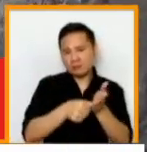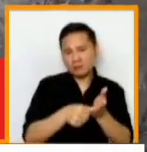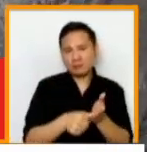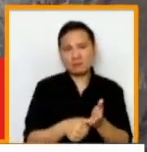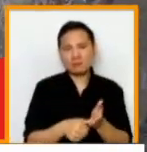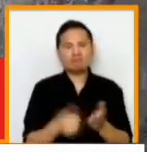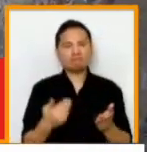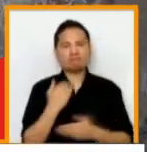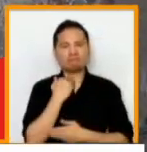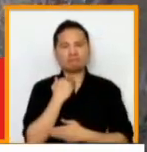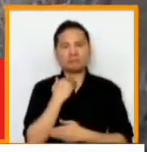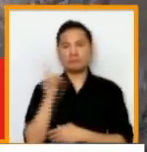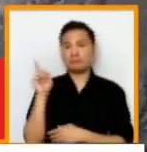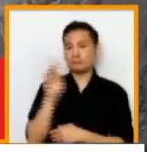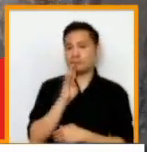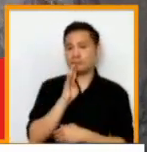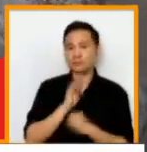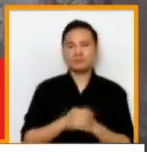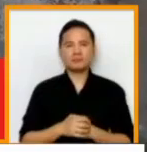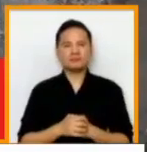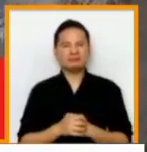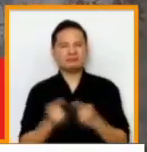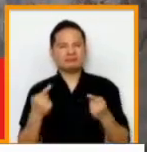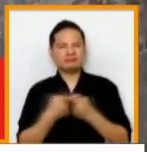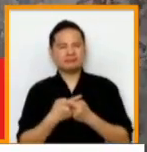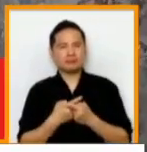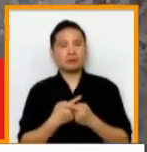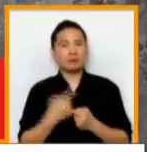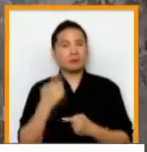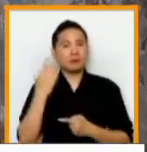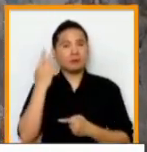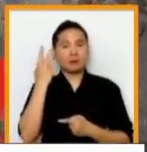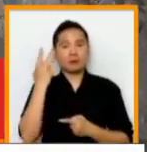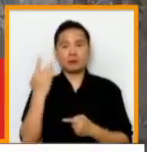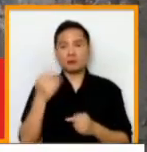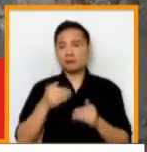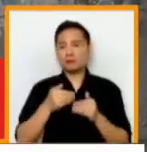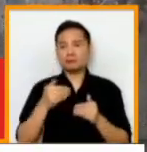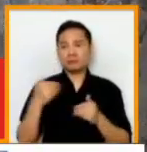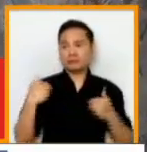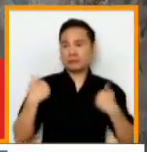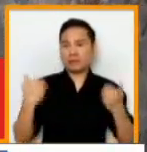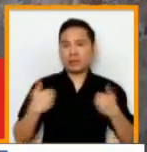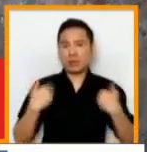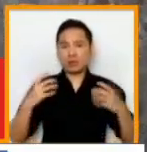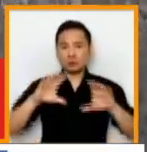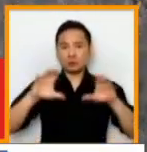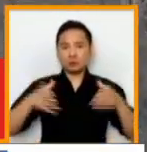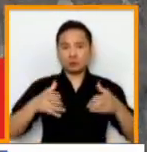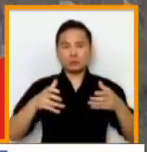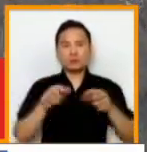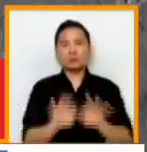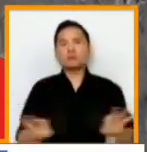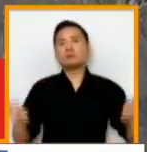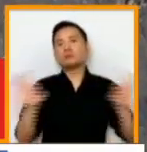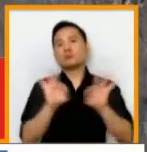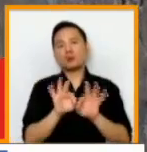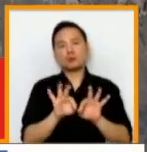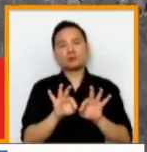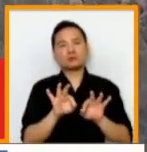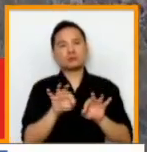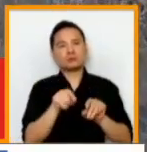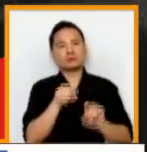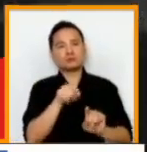na hindi lang po for me, for the next generation din po siguro. Kasi gusto ko rin pong may changes sa